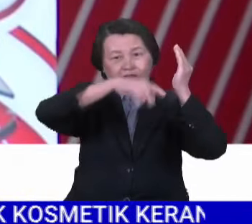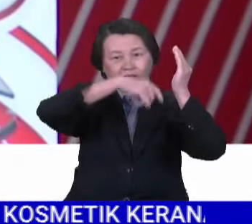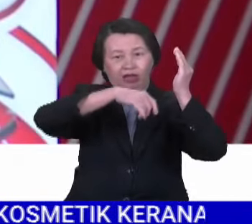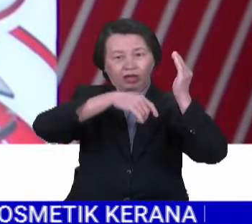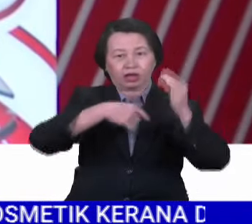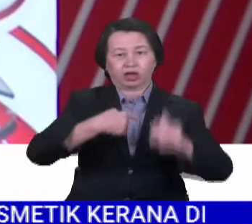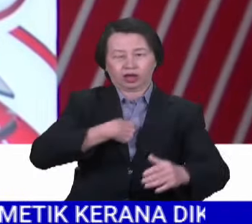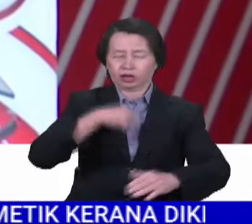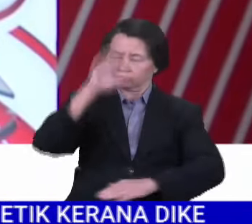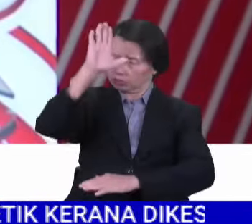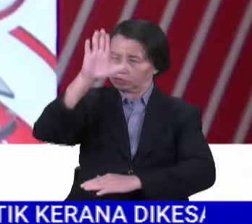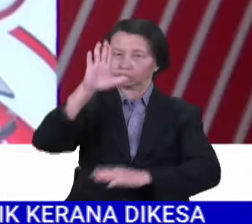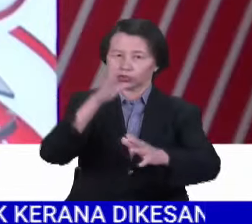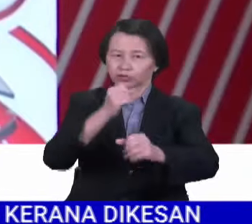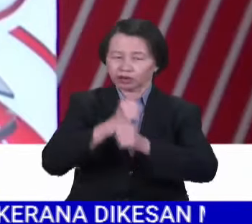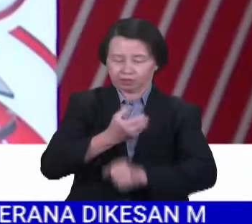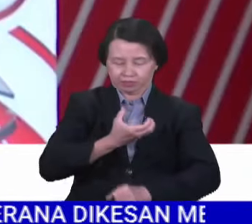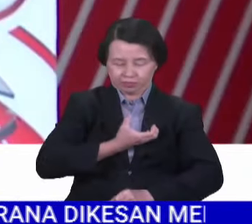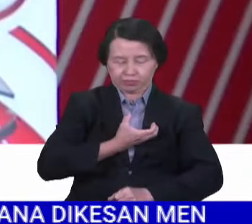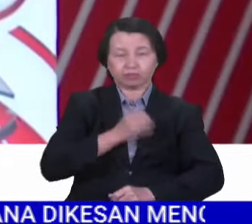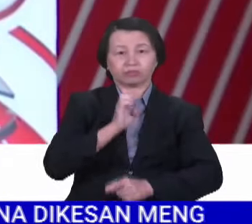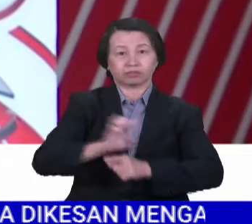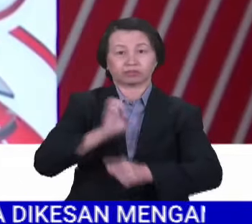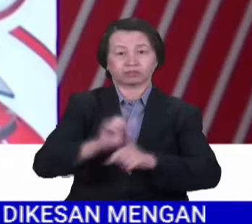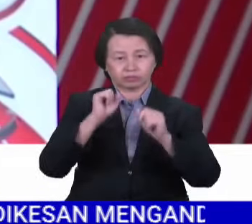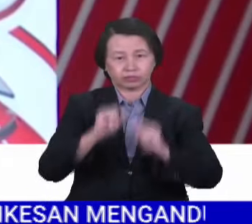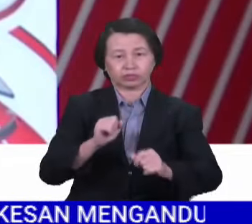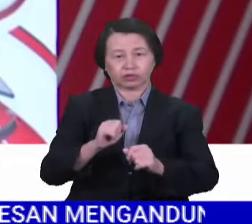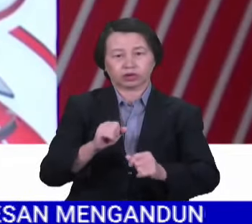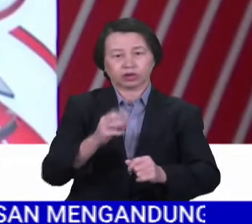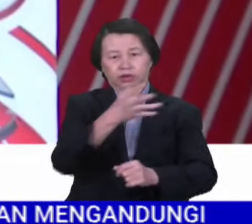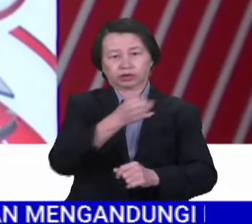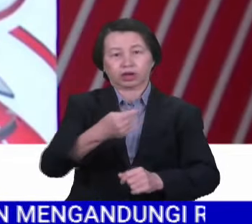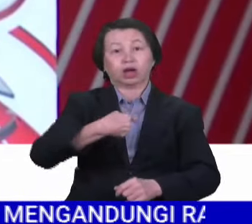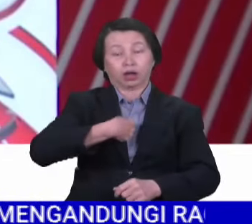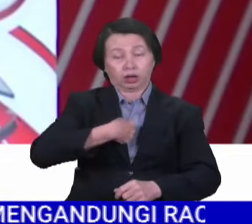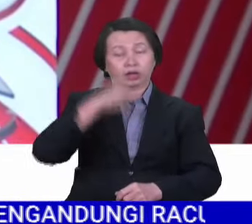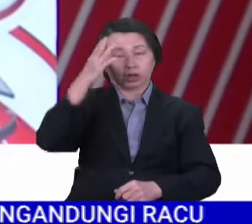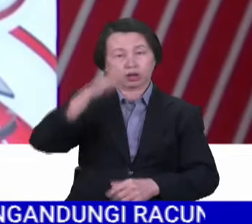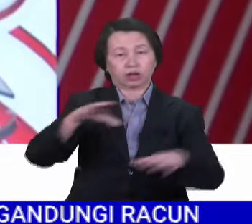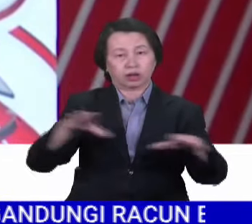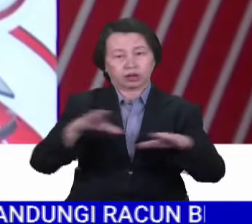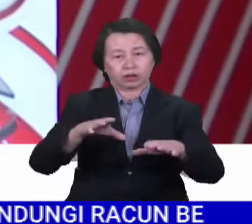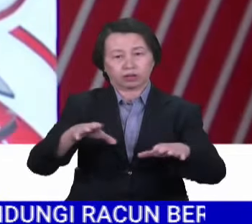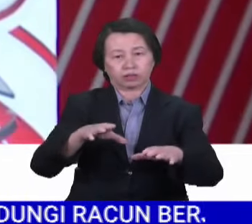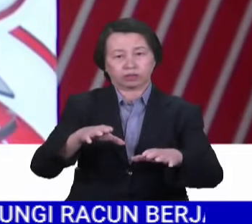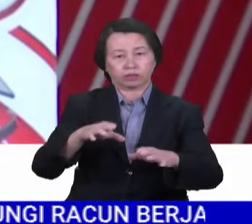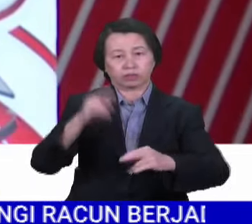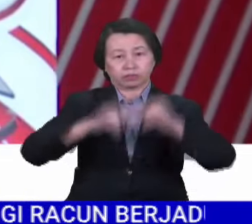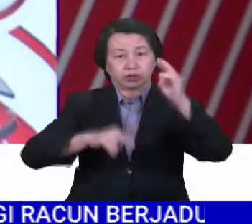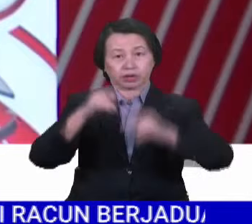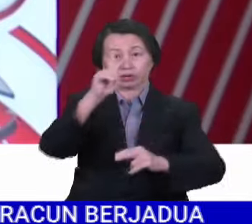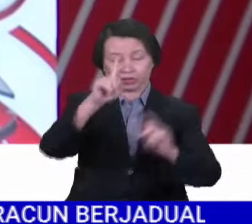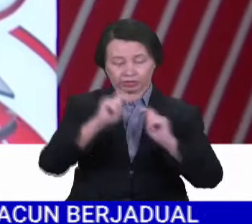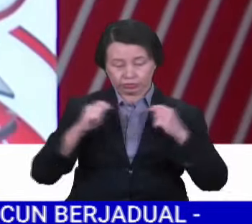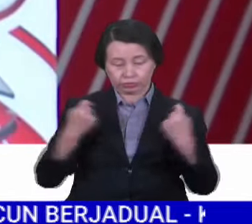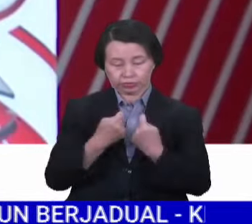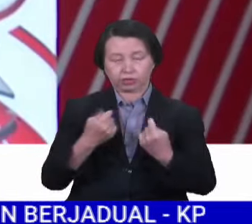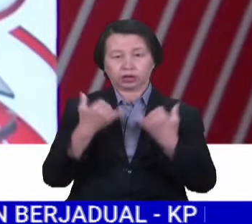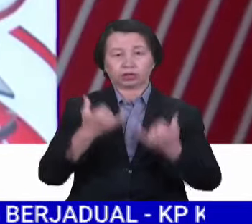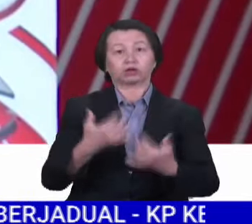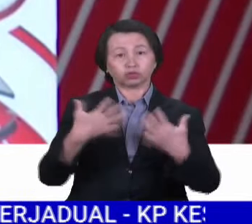taurany watching terhenti valgomed l Gowa no such file nya membina satu tim new